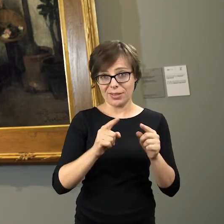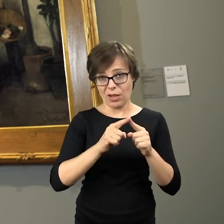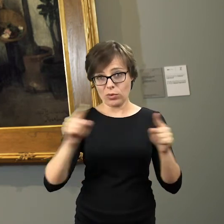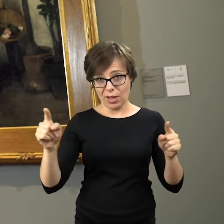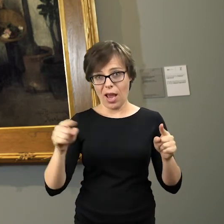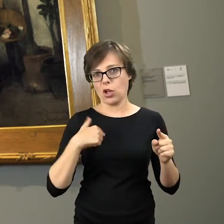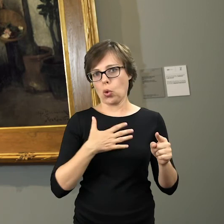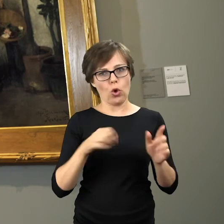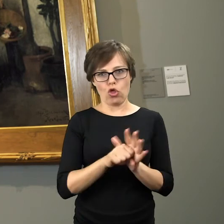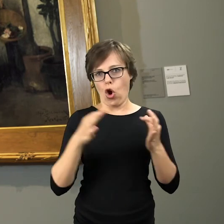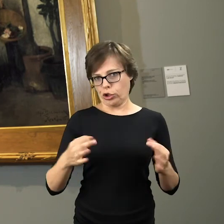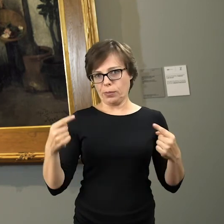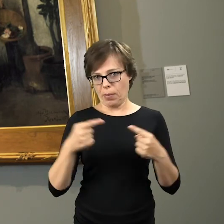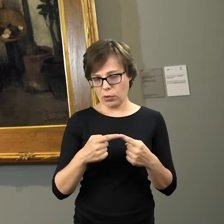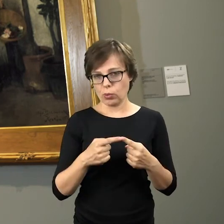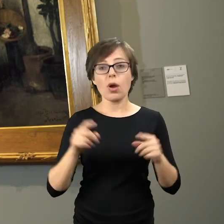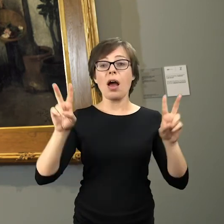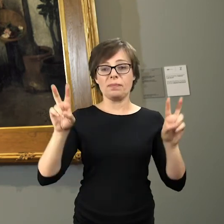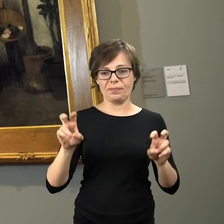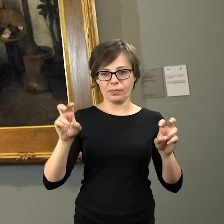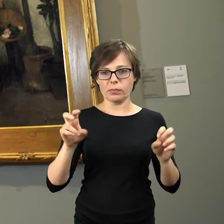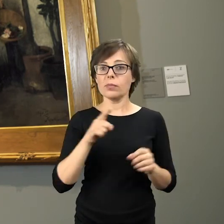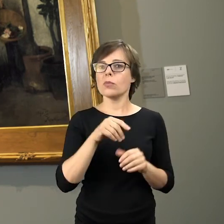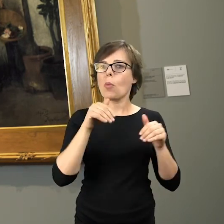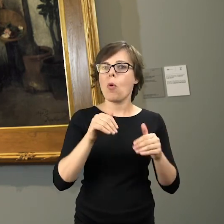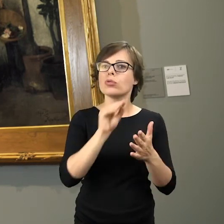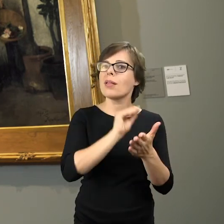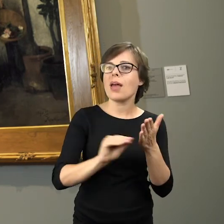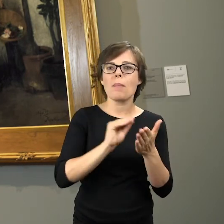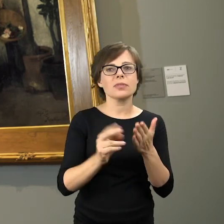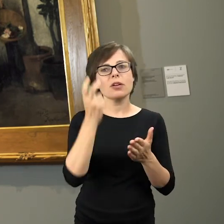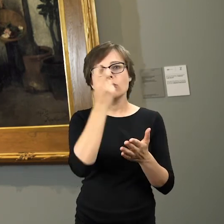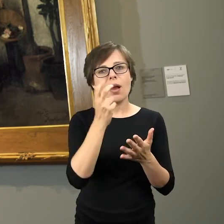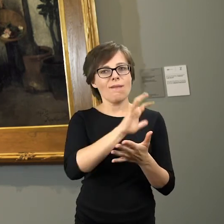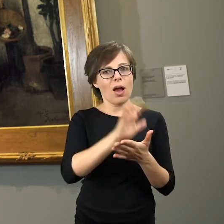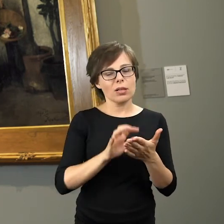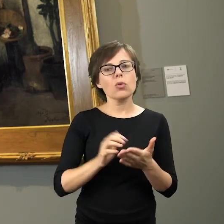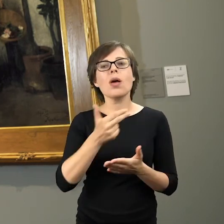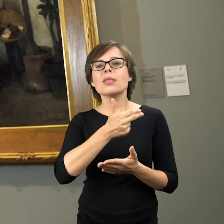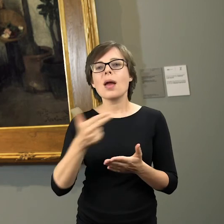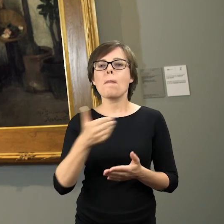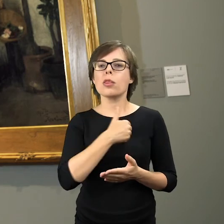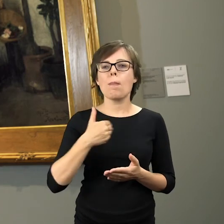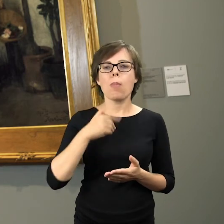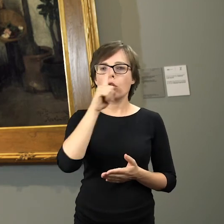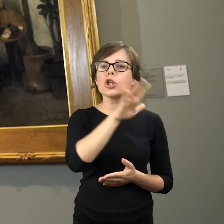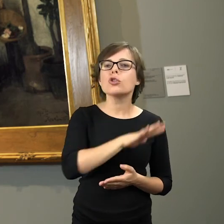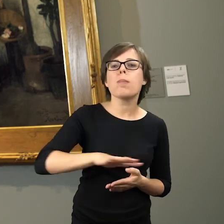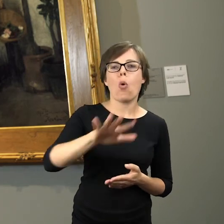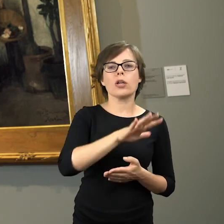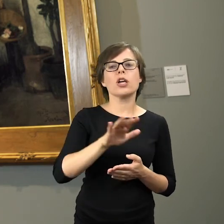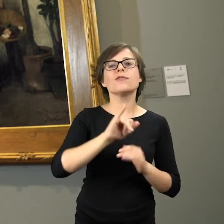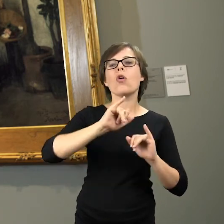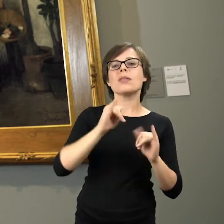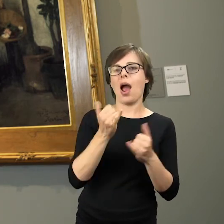jest nawet chwilami do dzisiaj. Ciekawy studium można by napisać o instynktach artystycznych naszego społeczeństwa, które